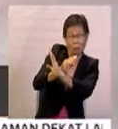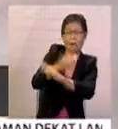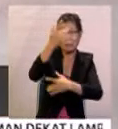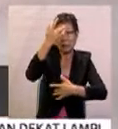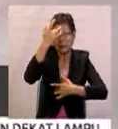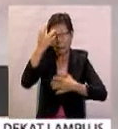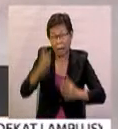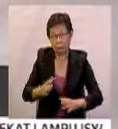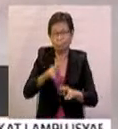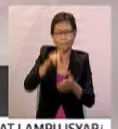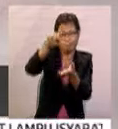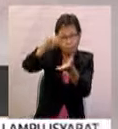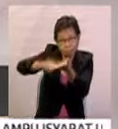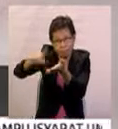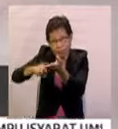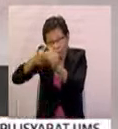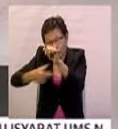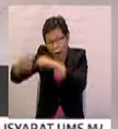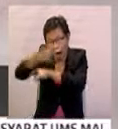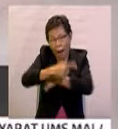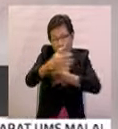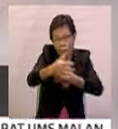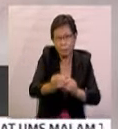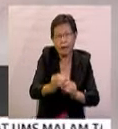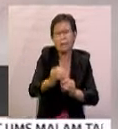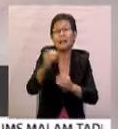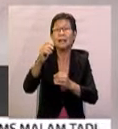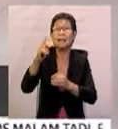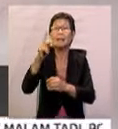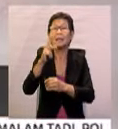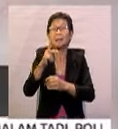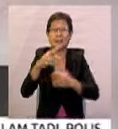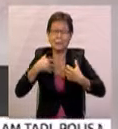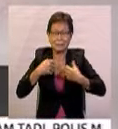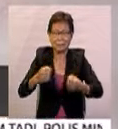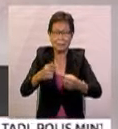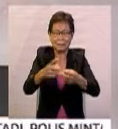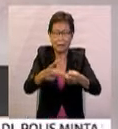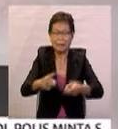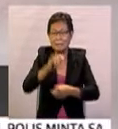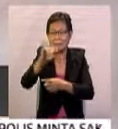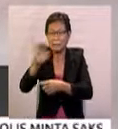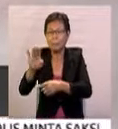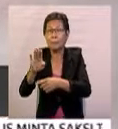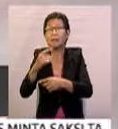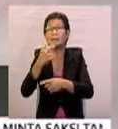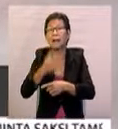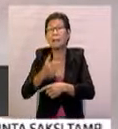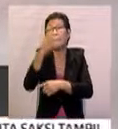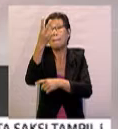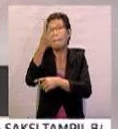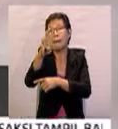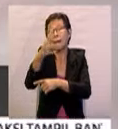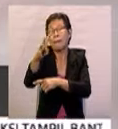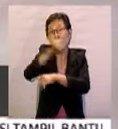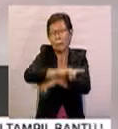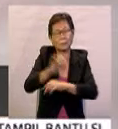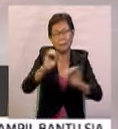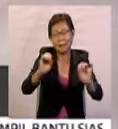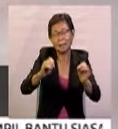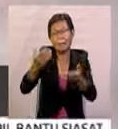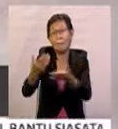kesihatan mereka dipantau secara harian oleh Pejabat Kesihatan Daerah Johor Bahru selama 14 hari. Tiada kes